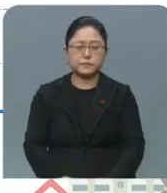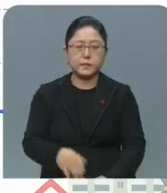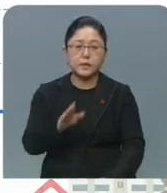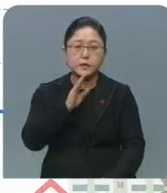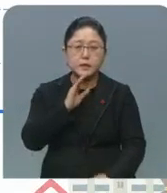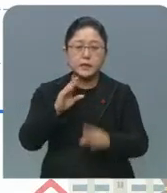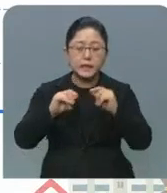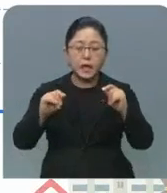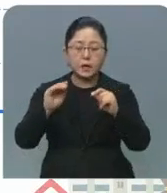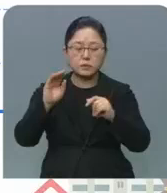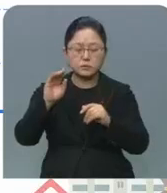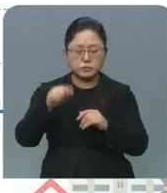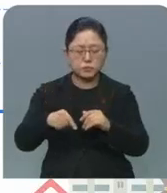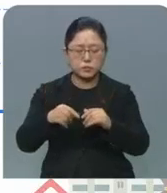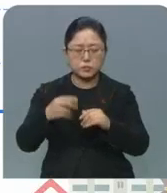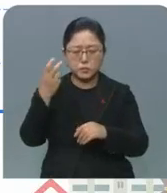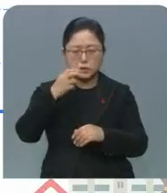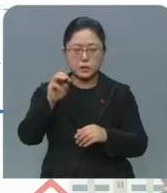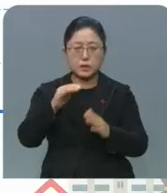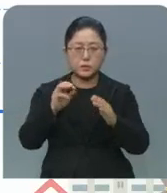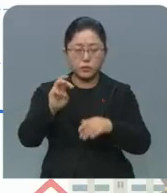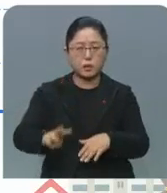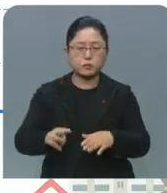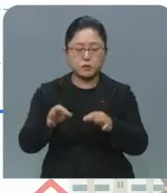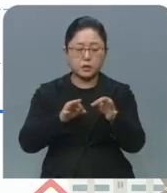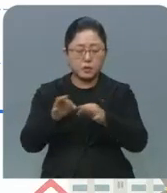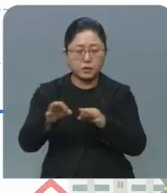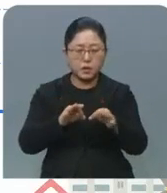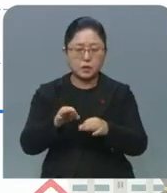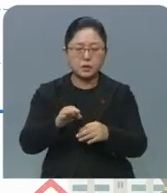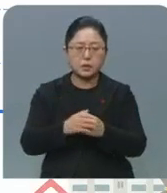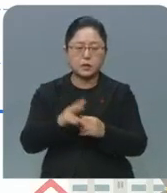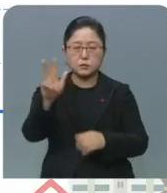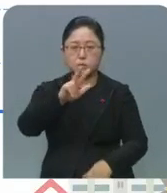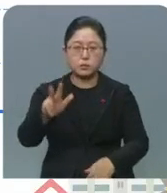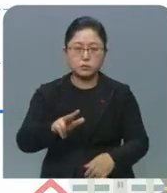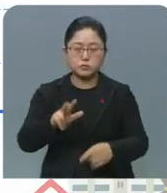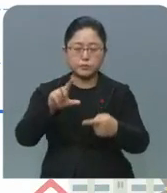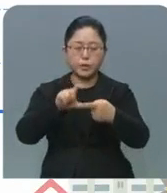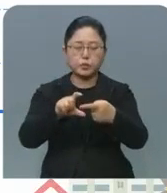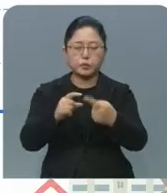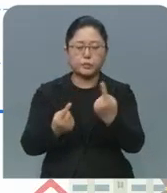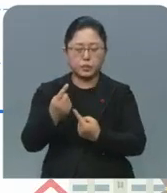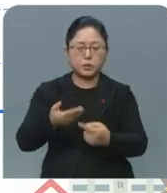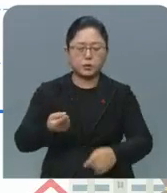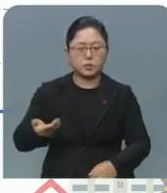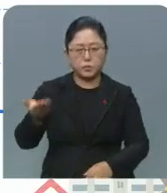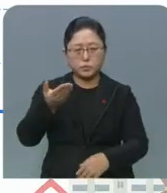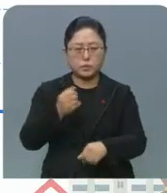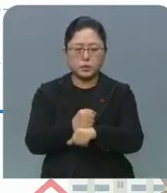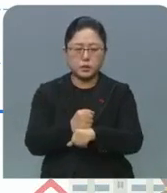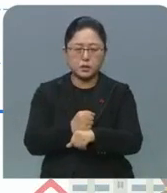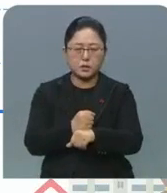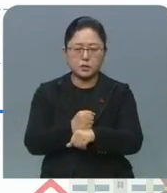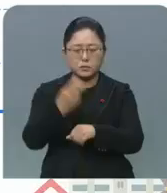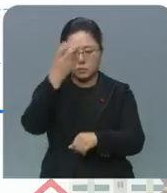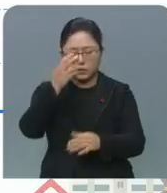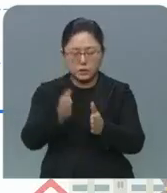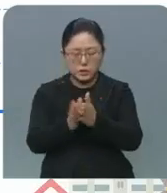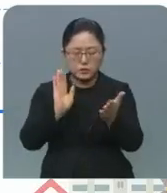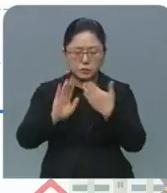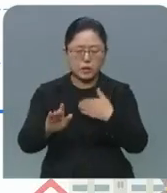실제 국토교통부 조사에서도 광주의 주택매매시장 소비심리지수는 전국 평균보다 높았고 조사를 시작한 이후 가장 높은